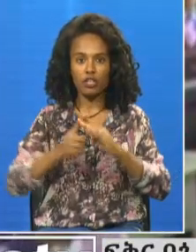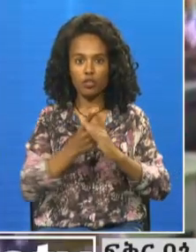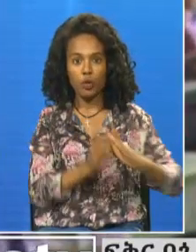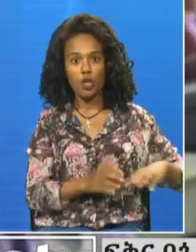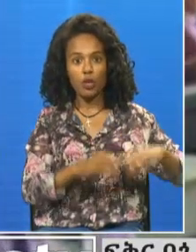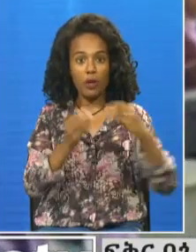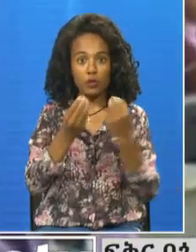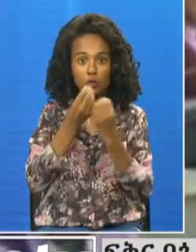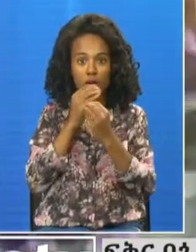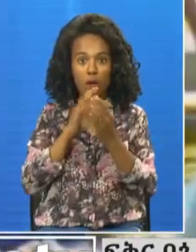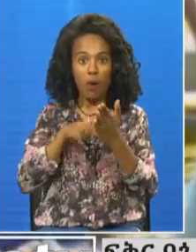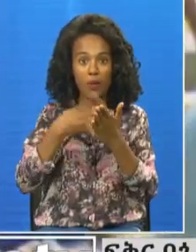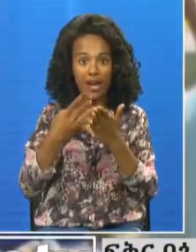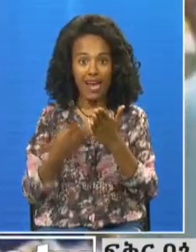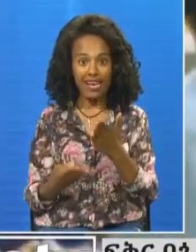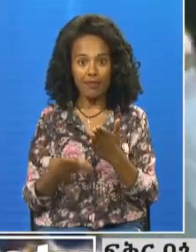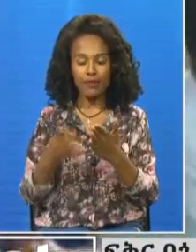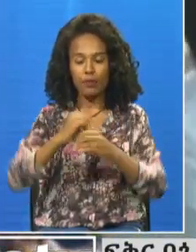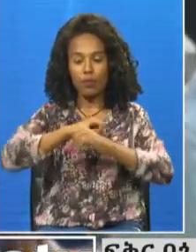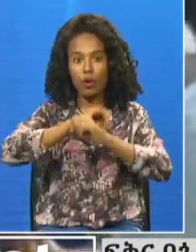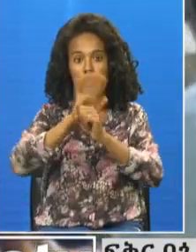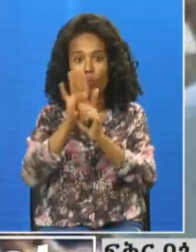የታየባቸው ሰዎች ኦልሞስት ወደ